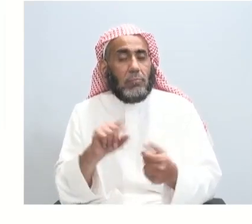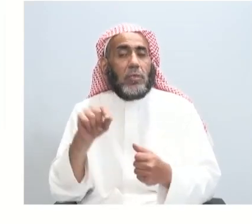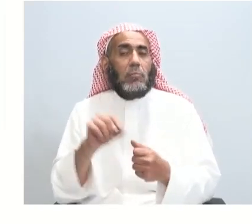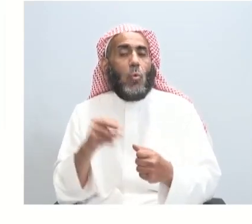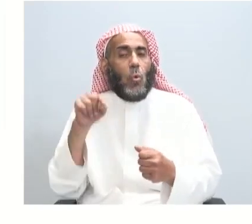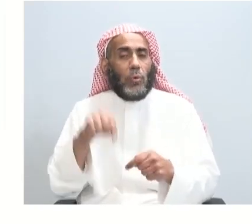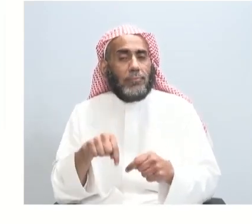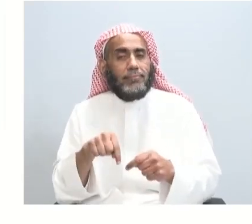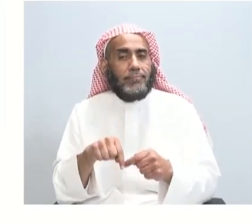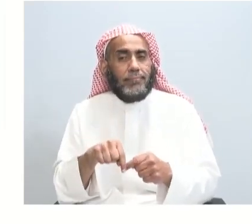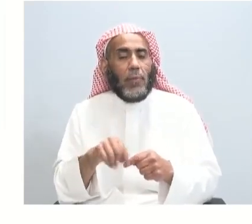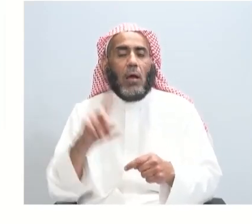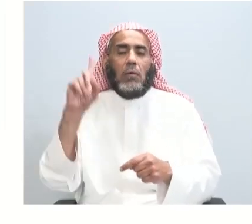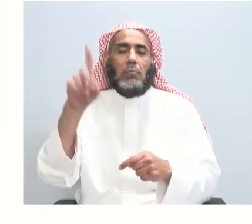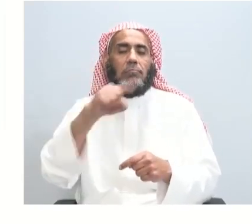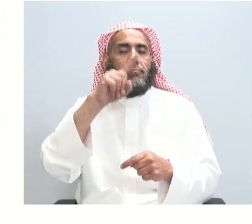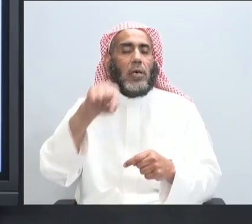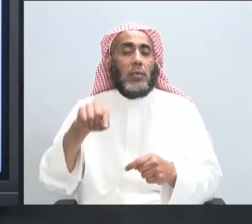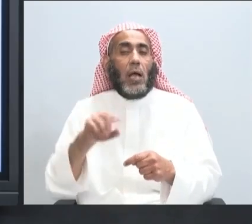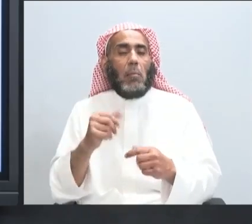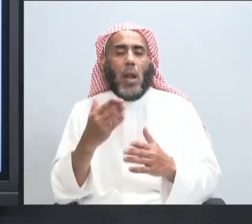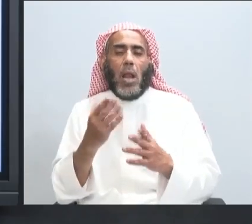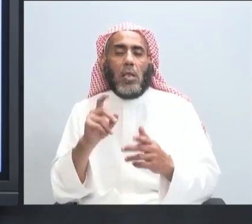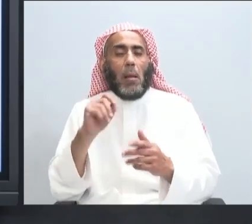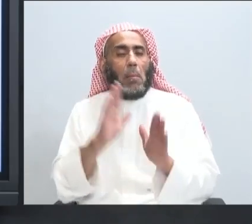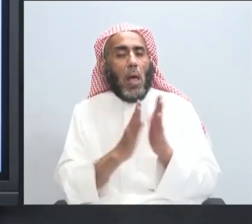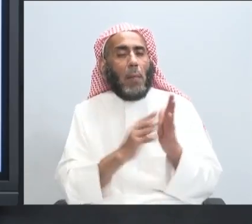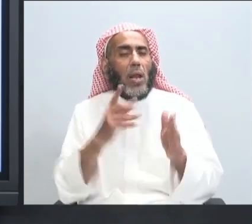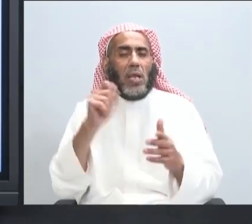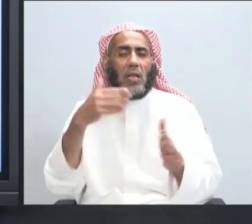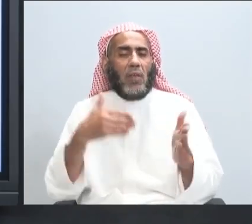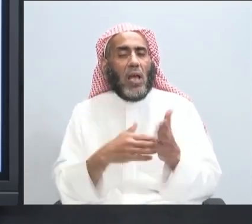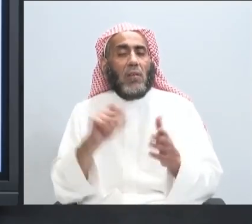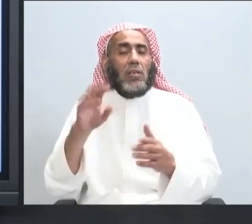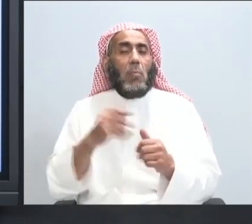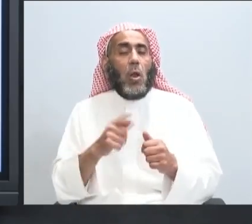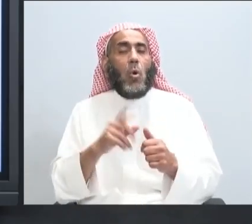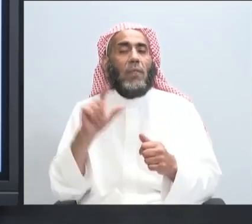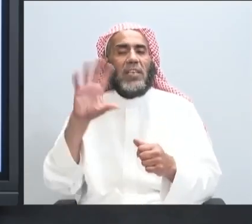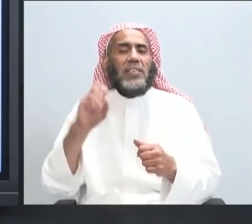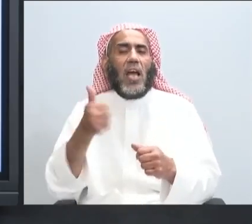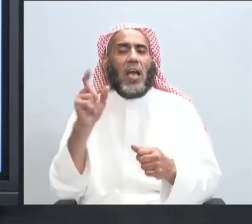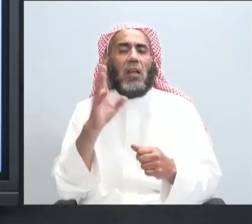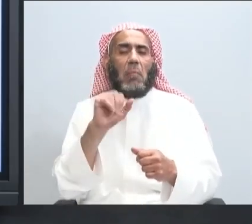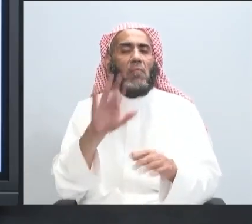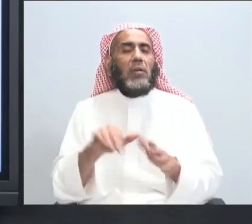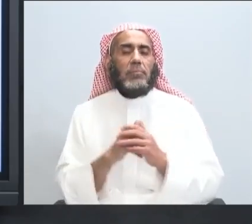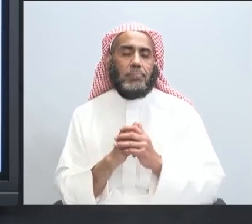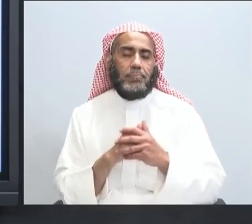أحسنتم، هنا خاطئ. الباب ليس هو الحرف الأخير في معجم أساس البلاغة، بل هو في لسان